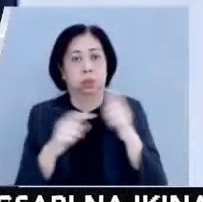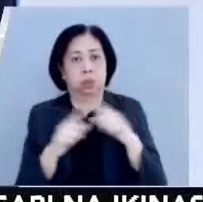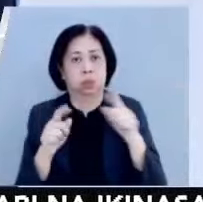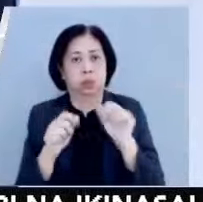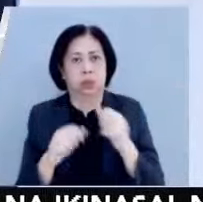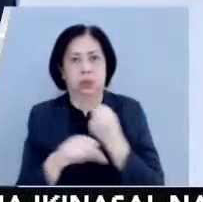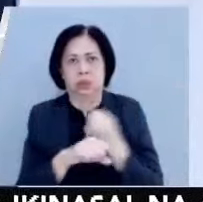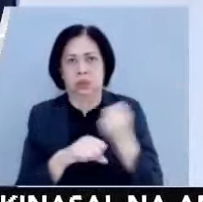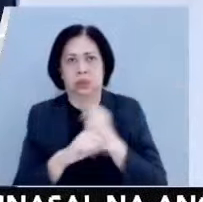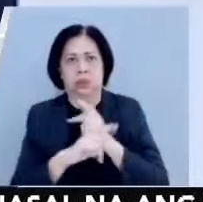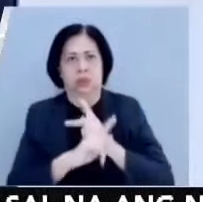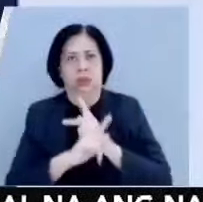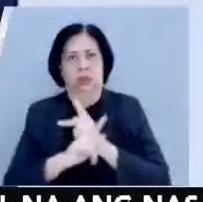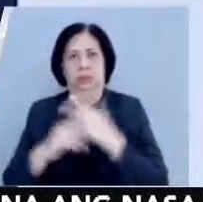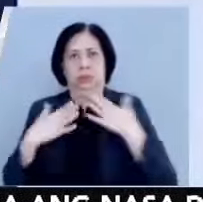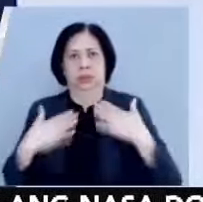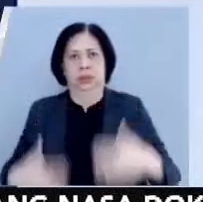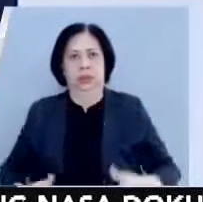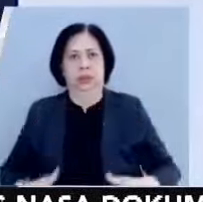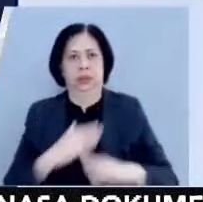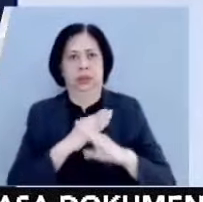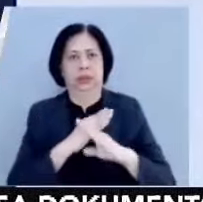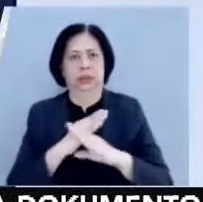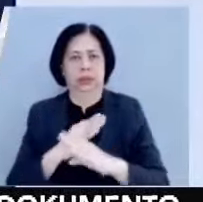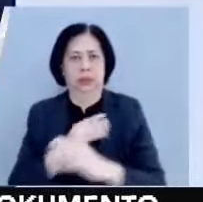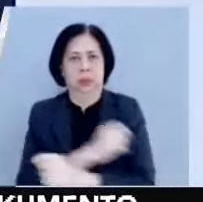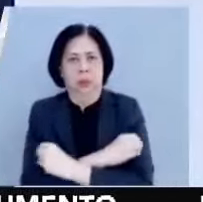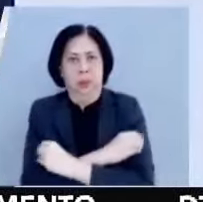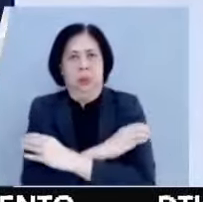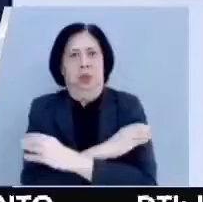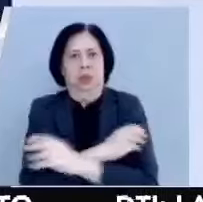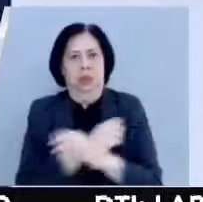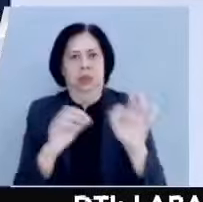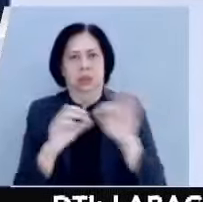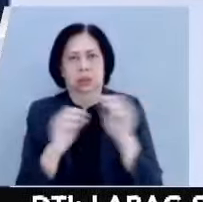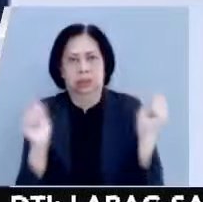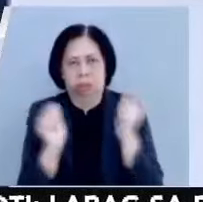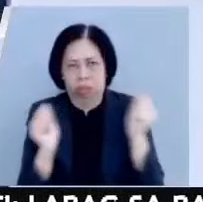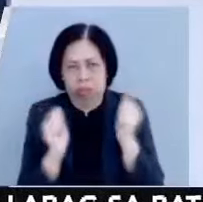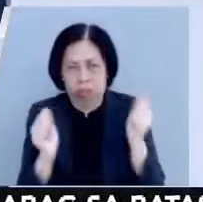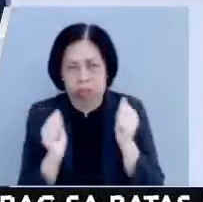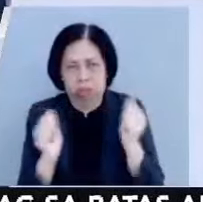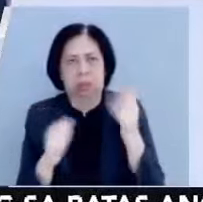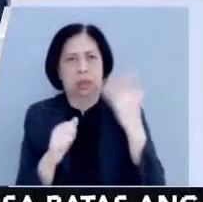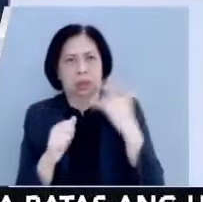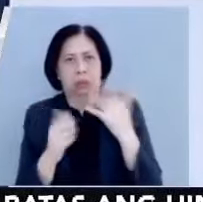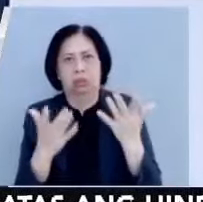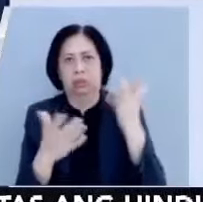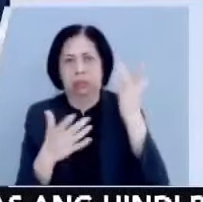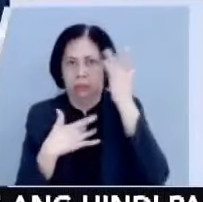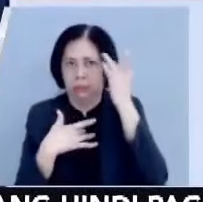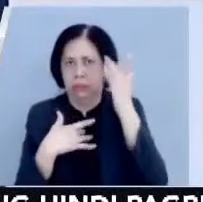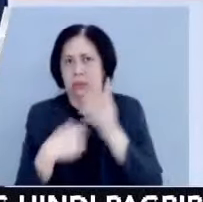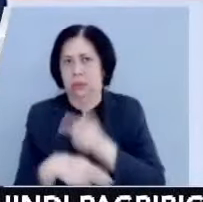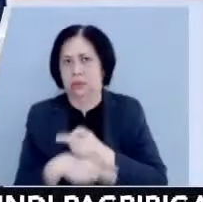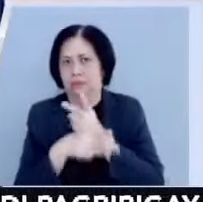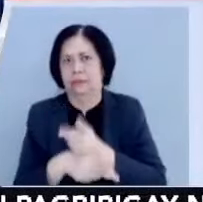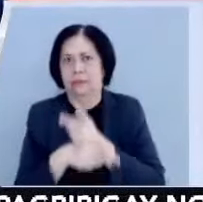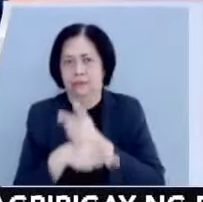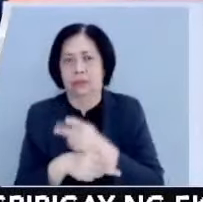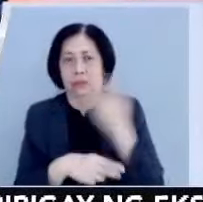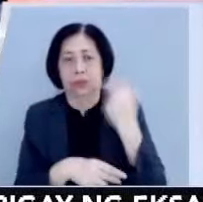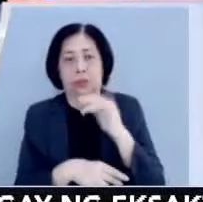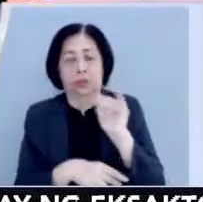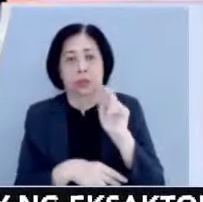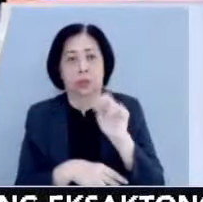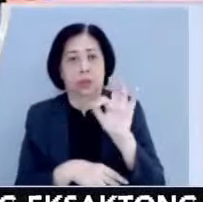katawan laban sa iba't ibang sakit na karaniwan kapag malamig ang panahon. Bawal po magkasakit, mga kapuso. Ha? Noong January 1961, naitala